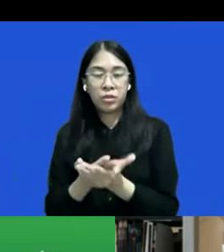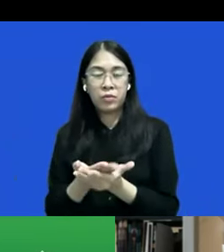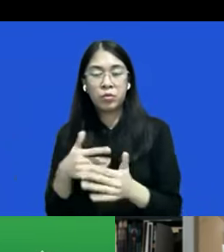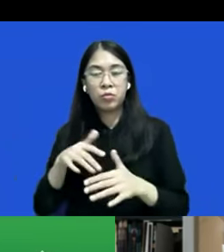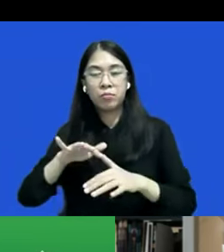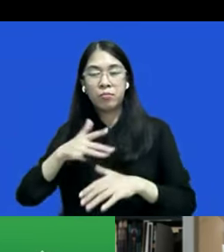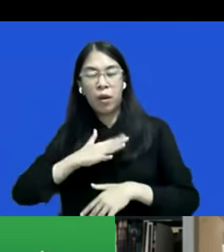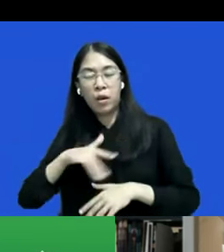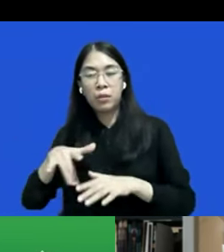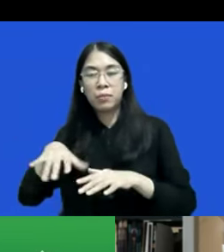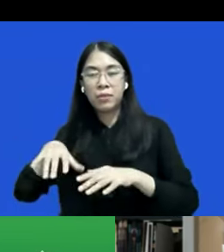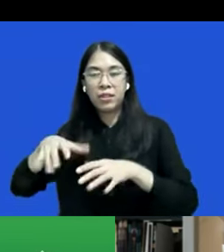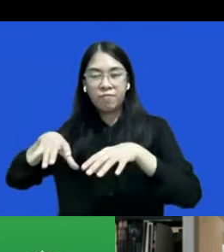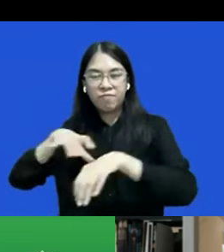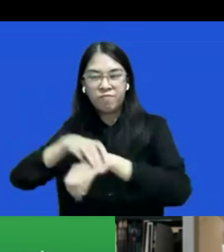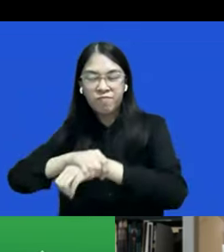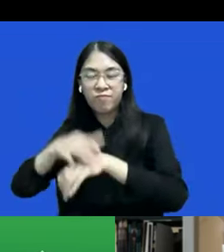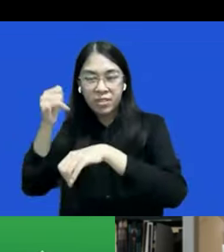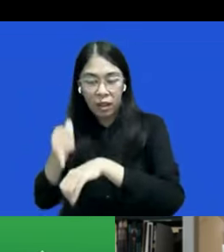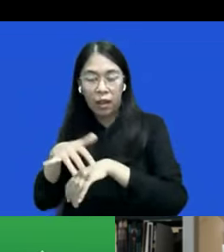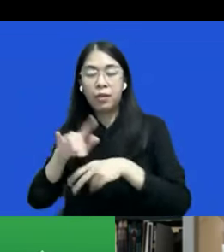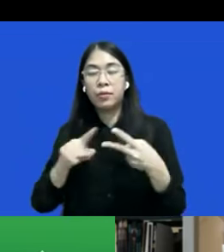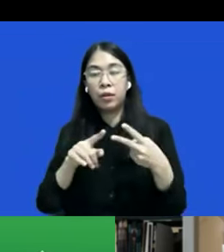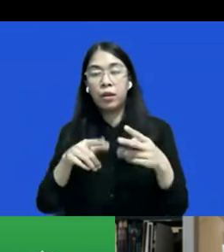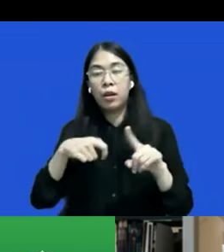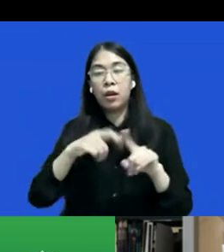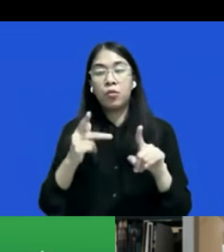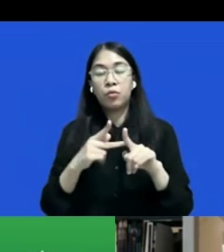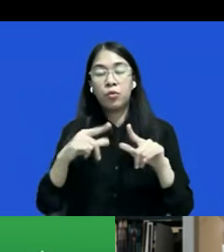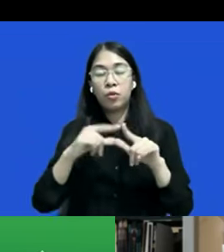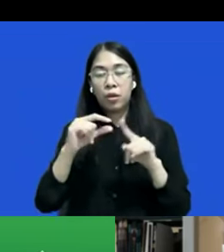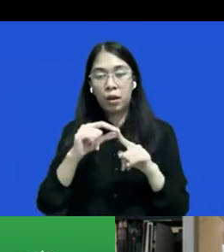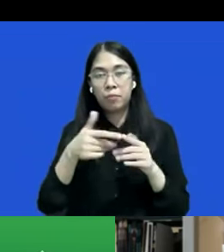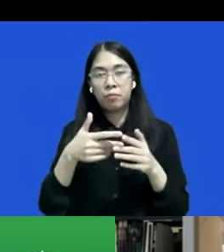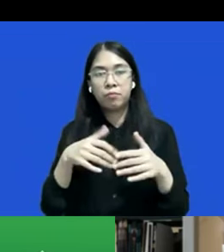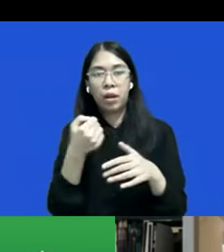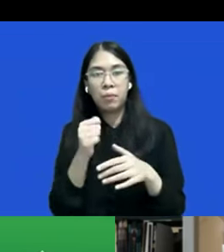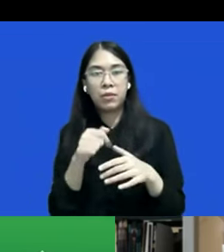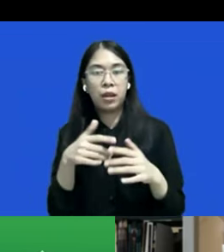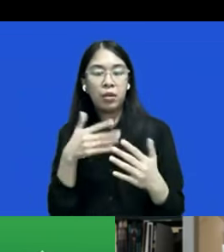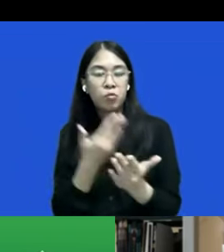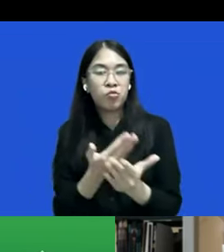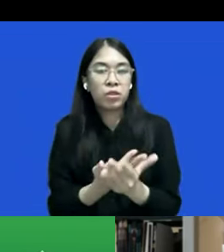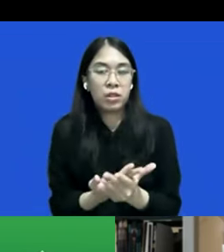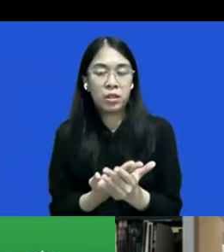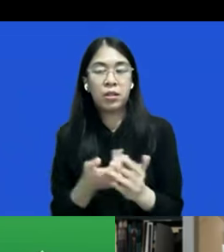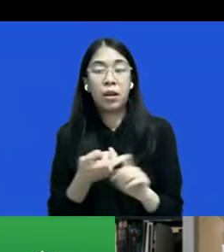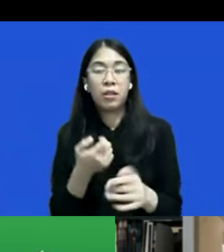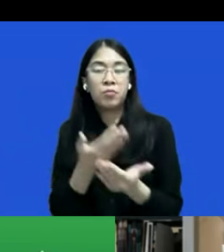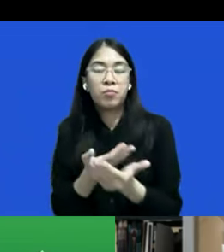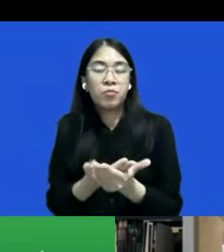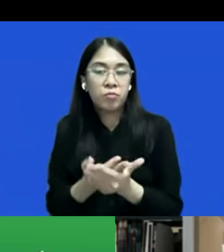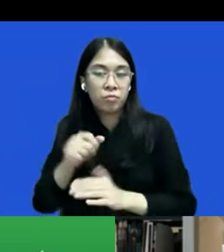tangkap, kedua KUHAP belum mampu menjangkau ketentuan pembuktian khususnya terkait dengan evidence atas